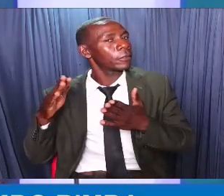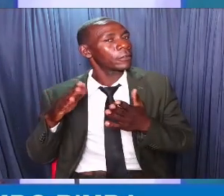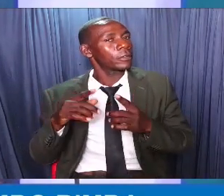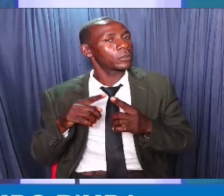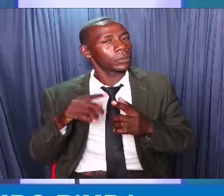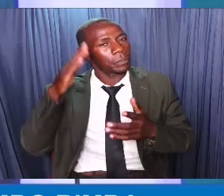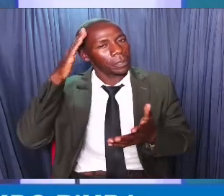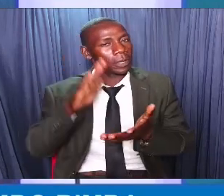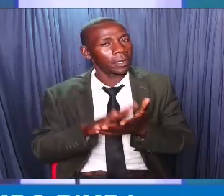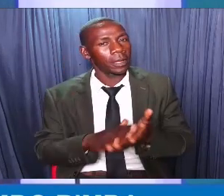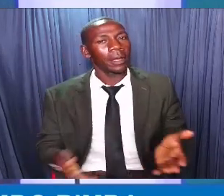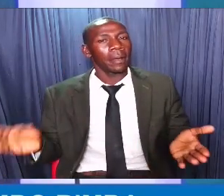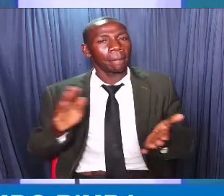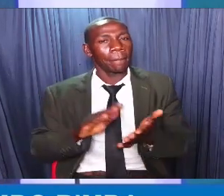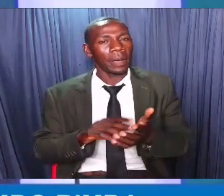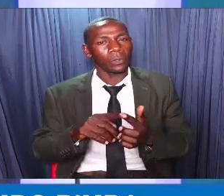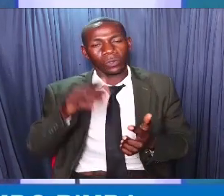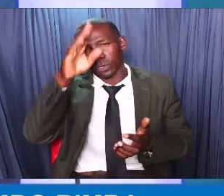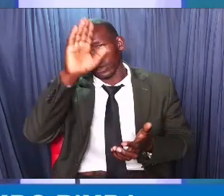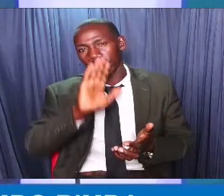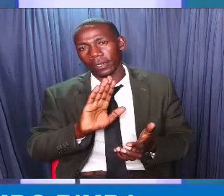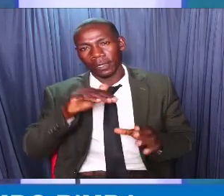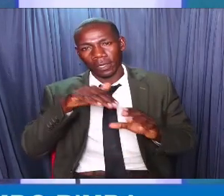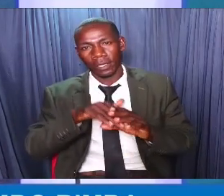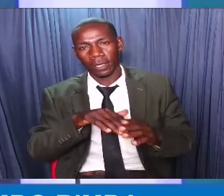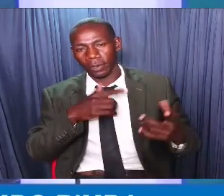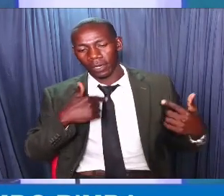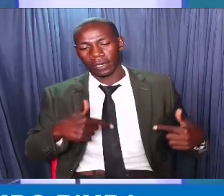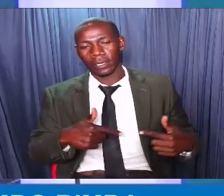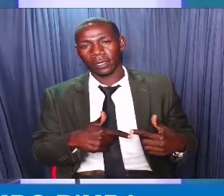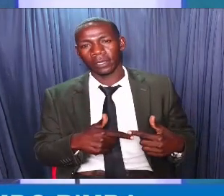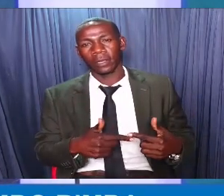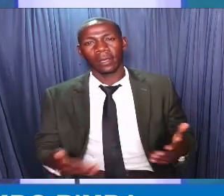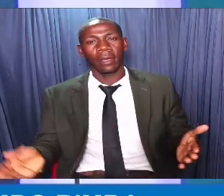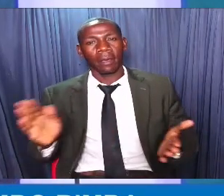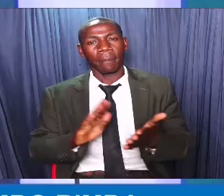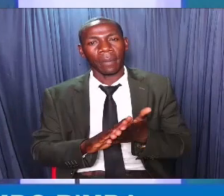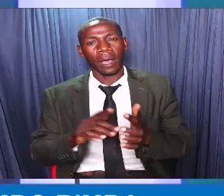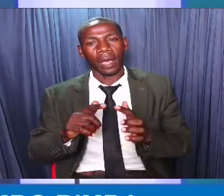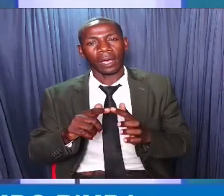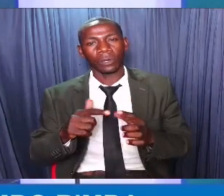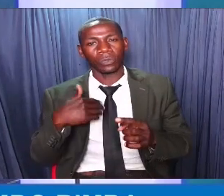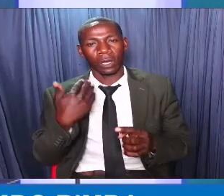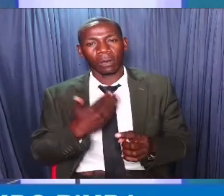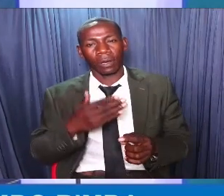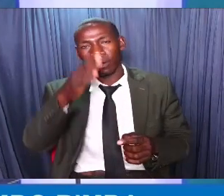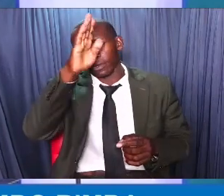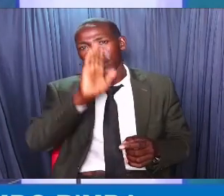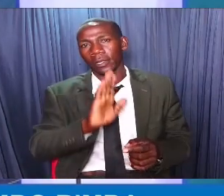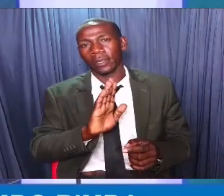if you despair. Umurudie Mungu. You return unto God. Moyoni mwako. In your heart. Umurudie Mungu wetu. Return to our